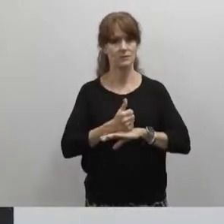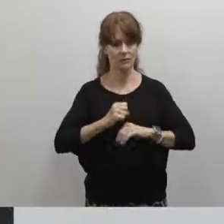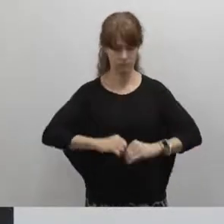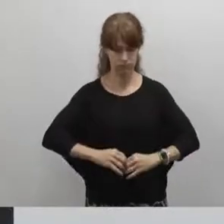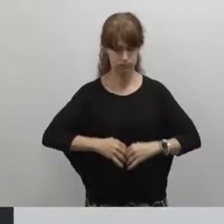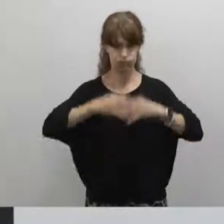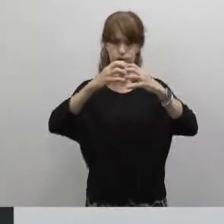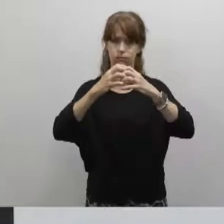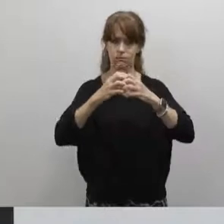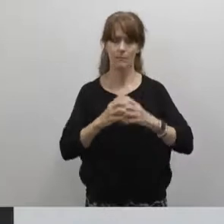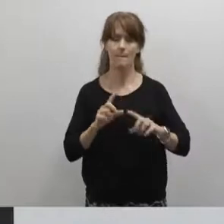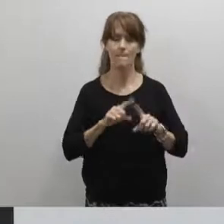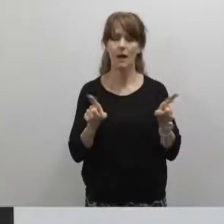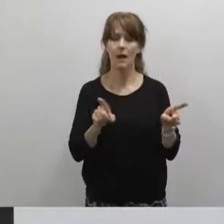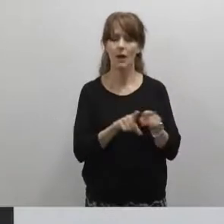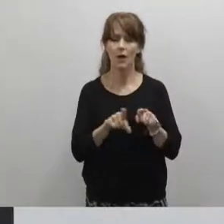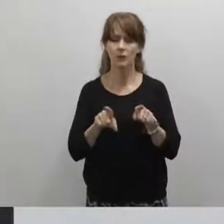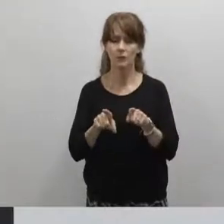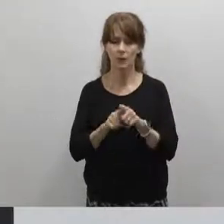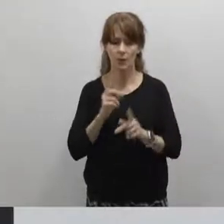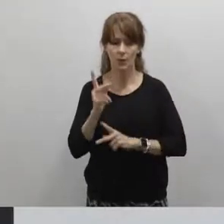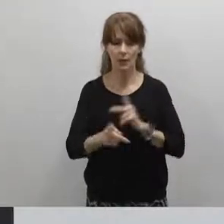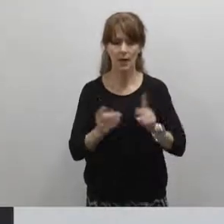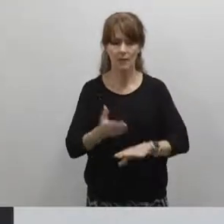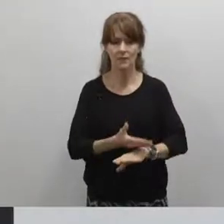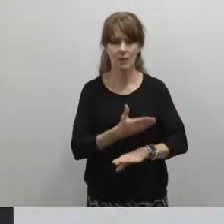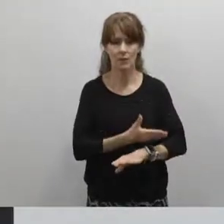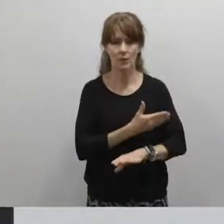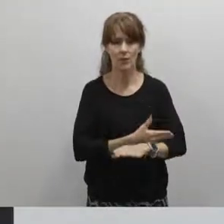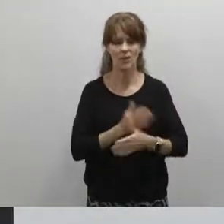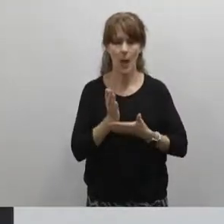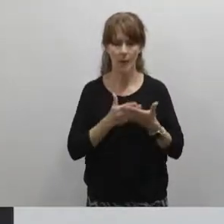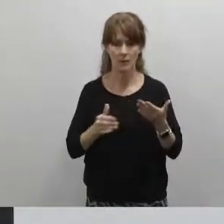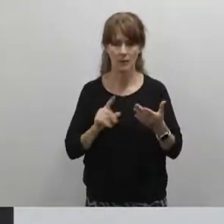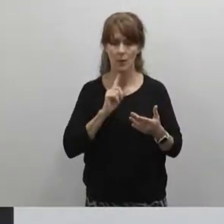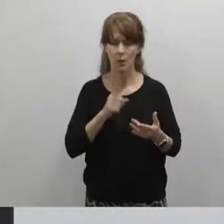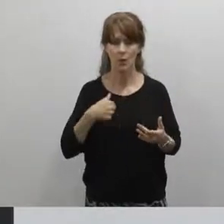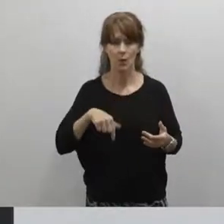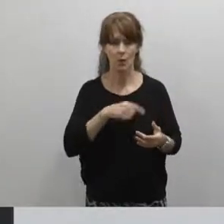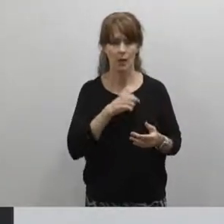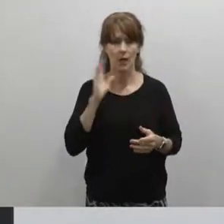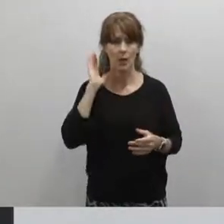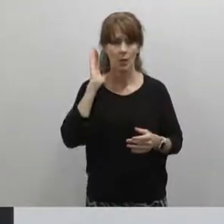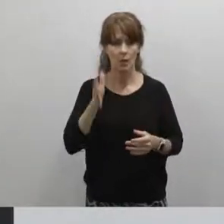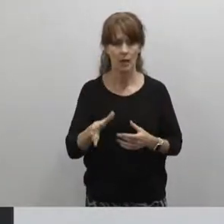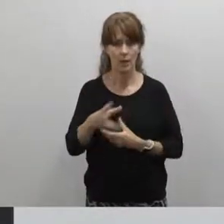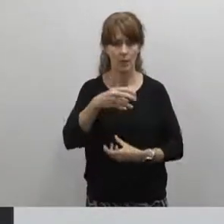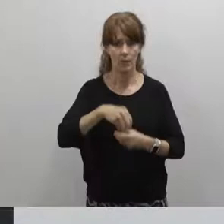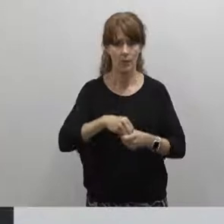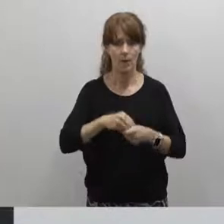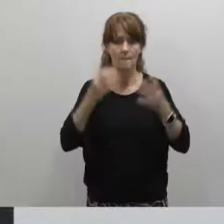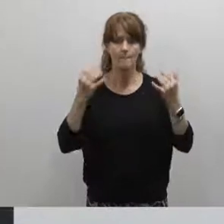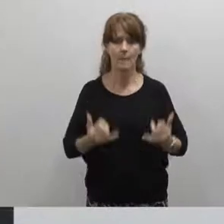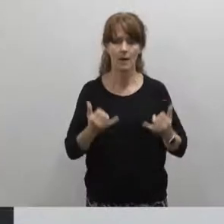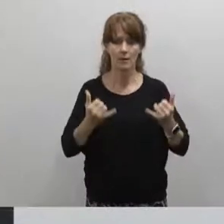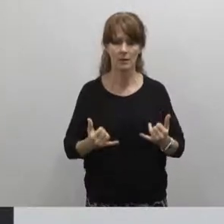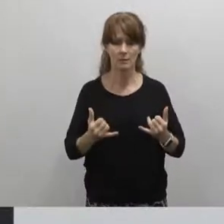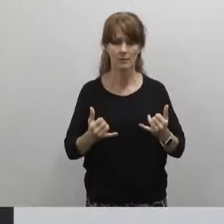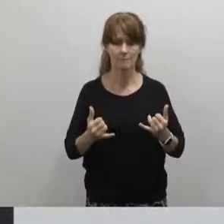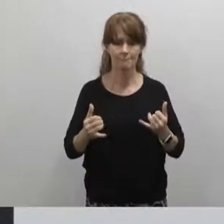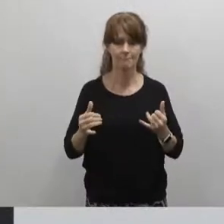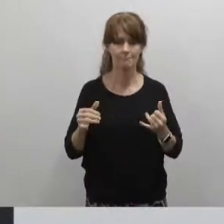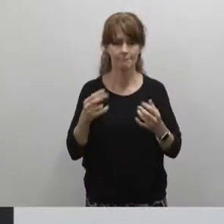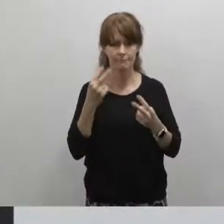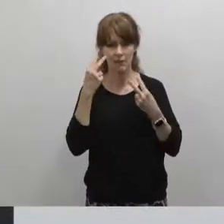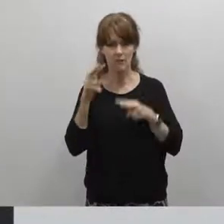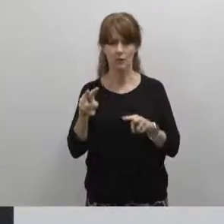pra tham pol bài thứ mấy nơi bây giờ dừng sang song kia thứ mấy vì mình lại cái nặng nghi sư lu dừng ai prai